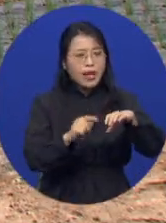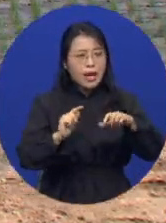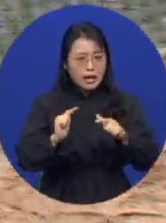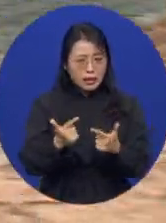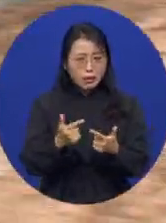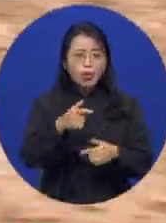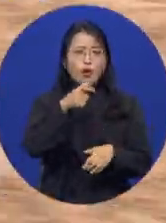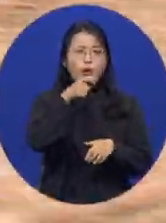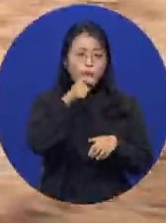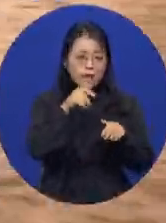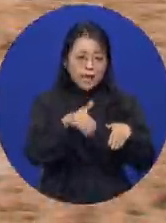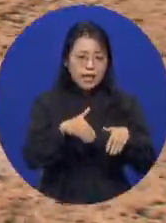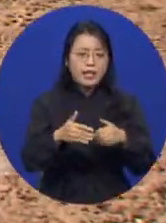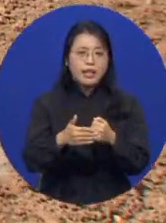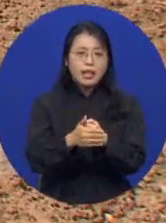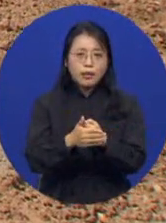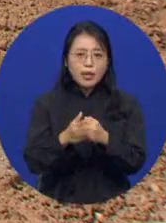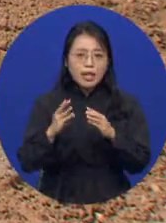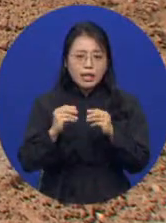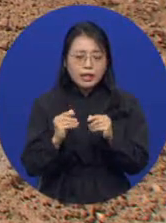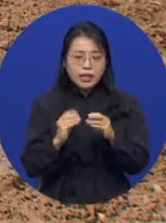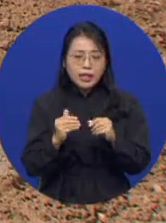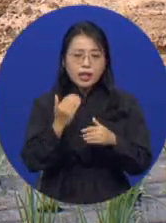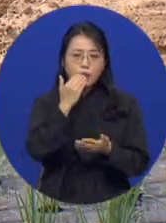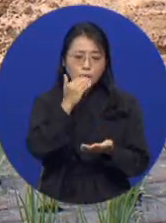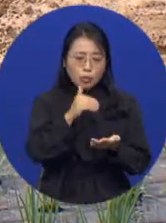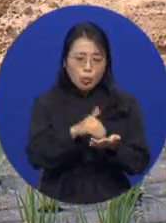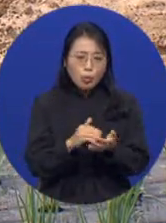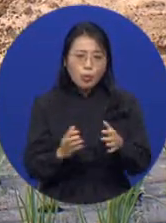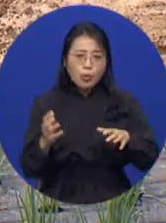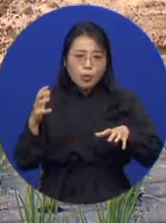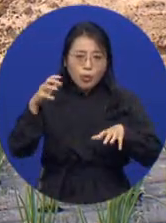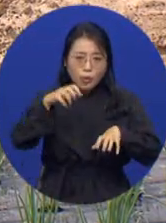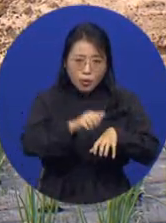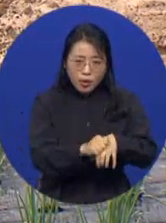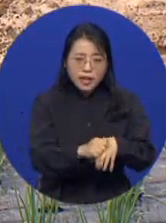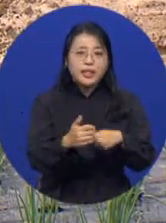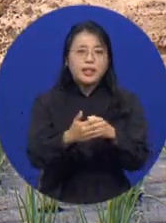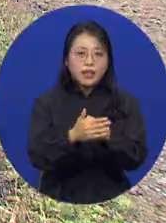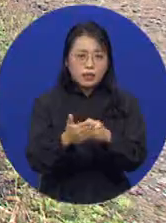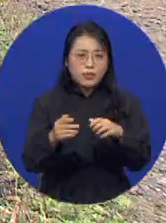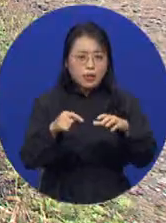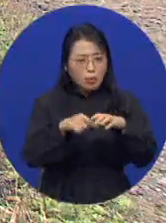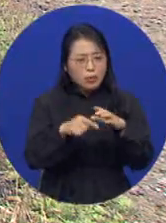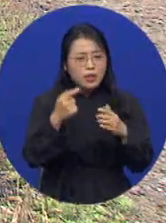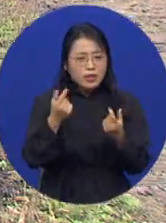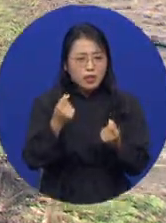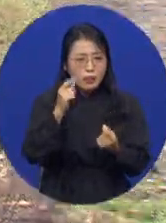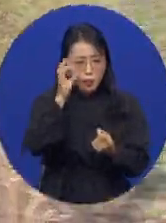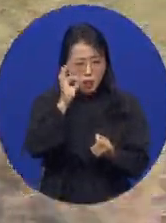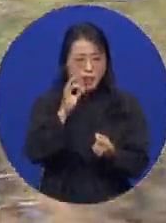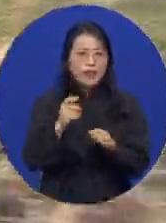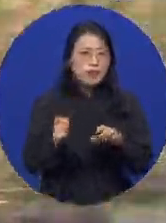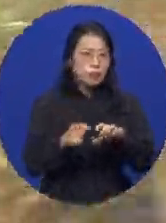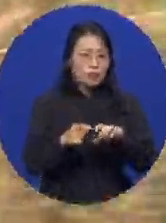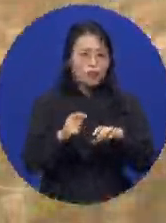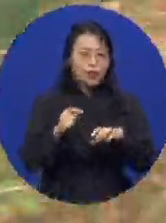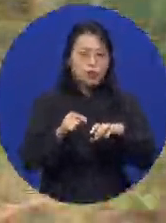빗물의 흙이 암석 사이로 내려앉은 것이며 동굴로는 볼 수 없다는 의견을 제시했다고 밝혔습니다